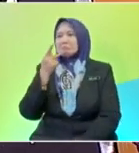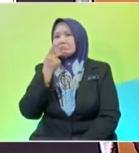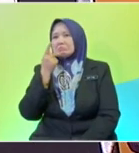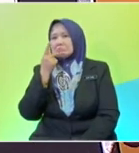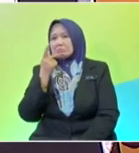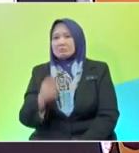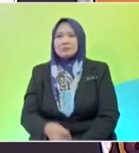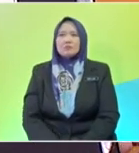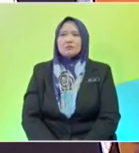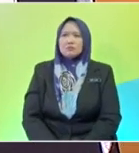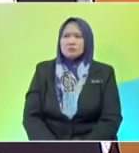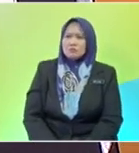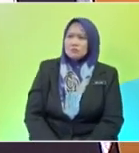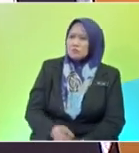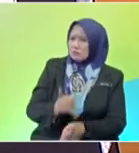betul